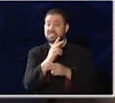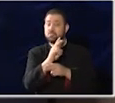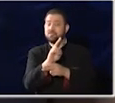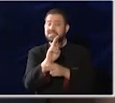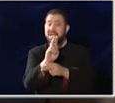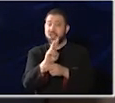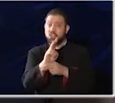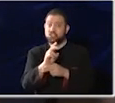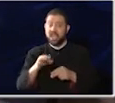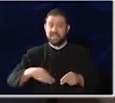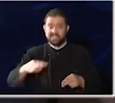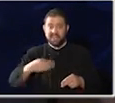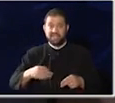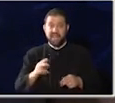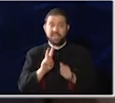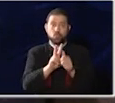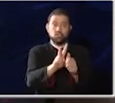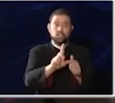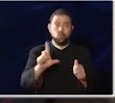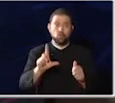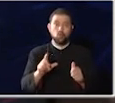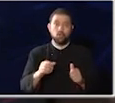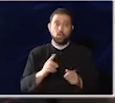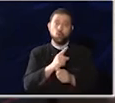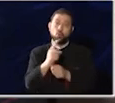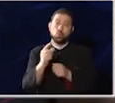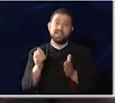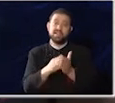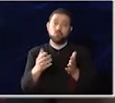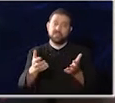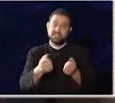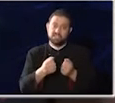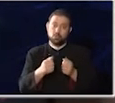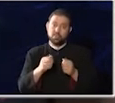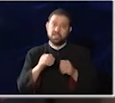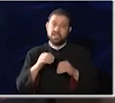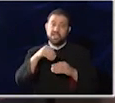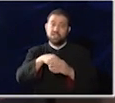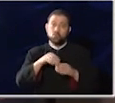său. Deci lucrurile trebuie ținute într-un echilibru. Iar